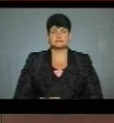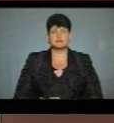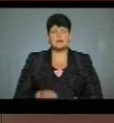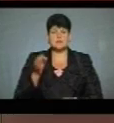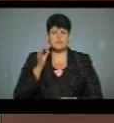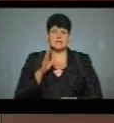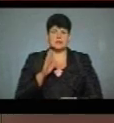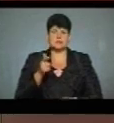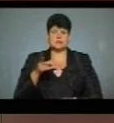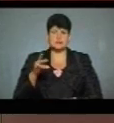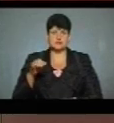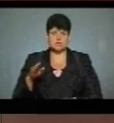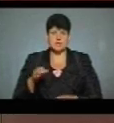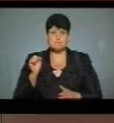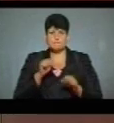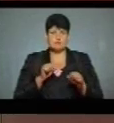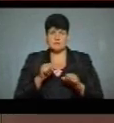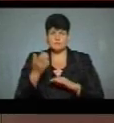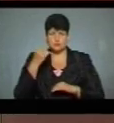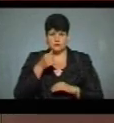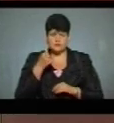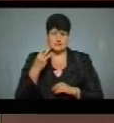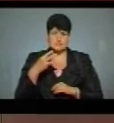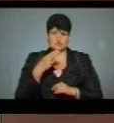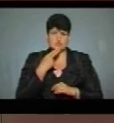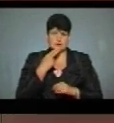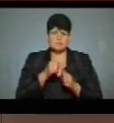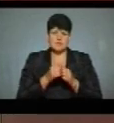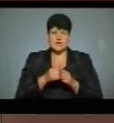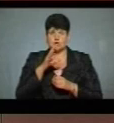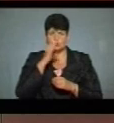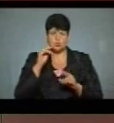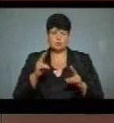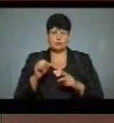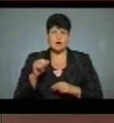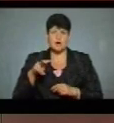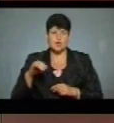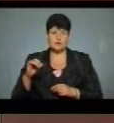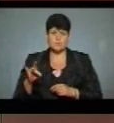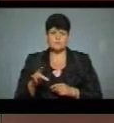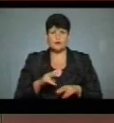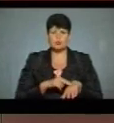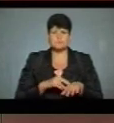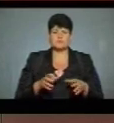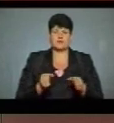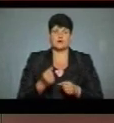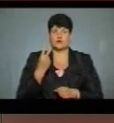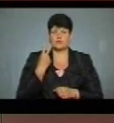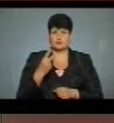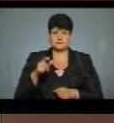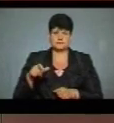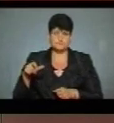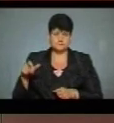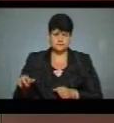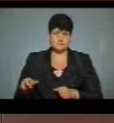Нагадаю, Віталія Гнатишина побило торік у ніч на 30 червня біля нічного клубу «Алюр» в Тернополі. Поліція затримала двох підозрюваних у скоєнні